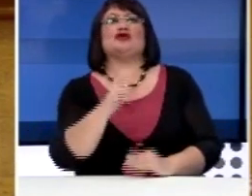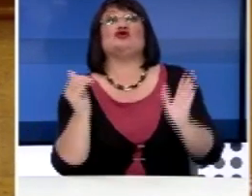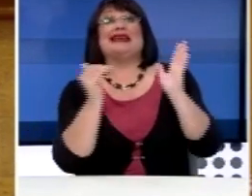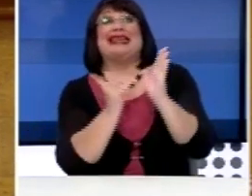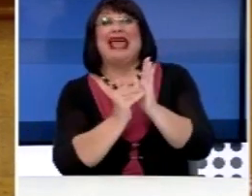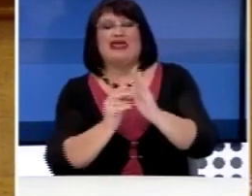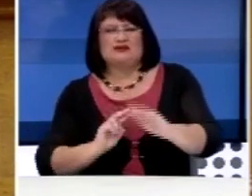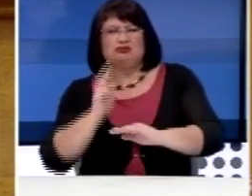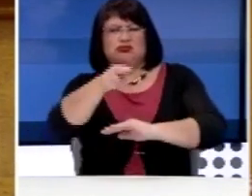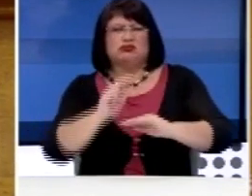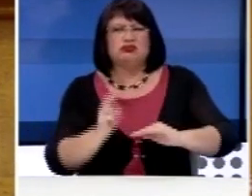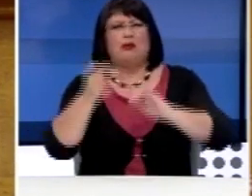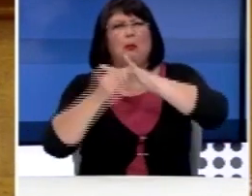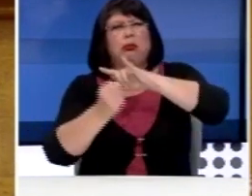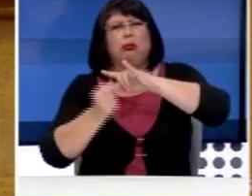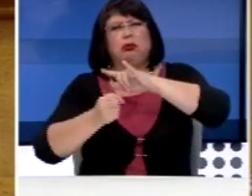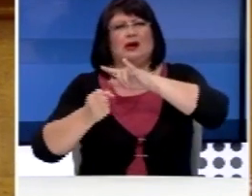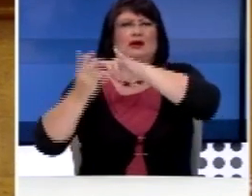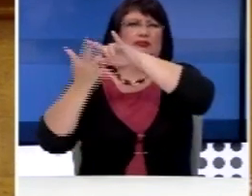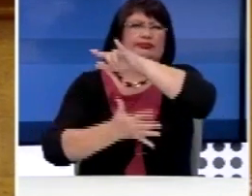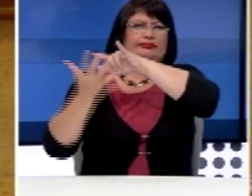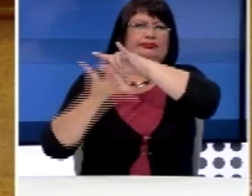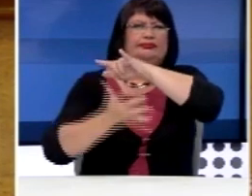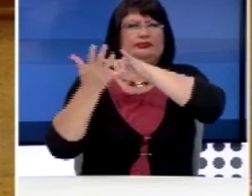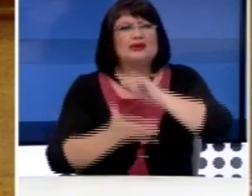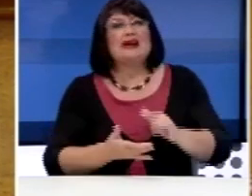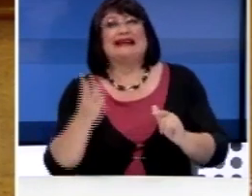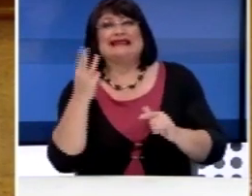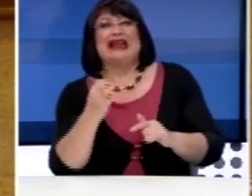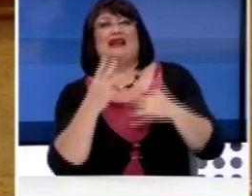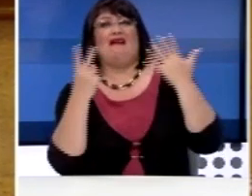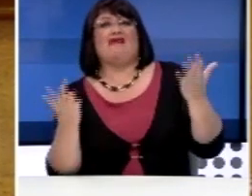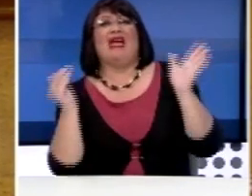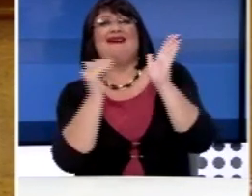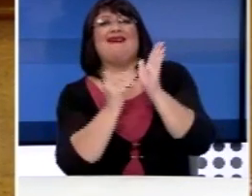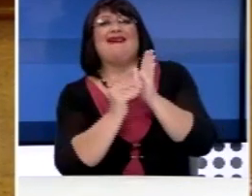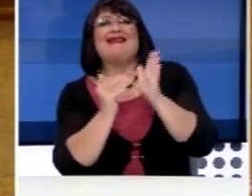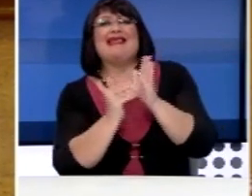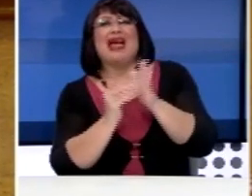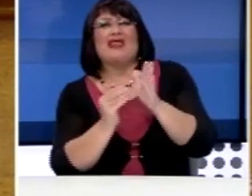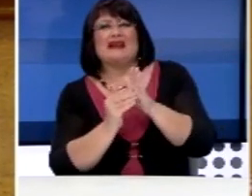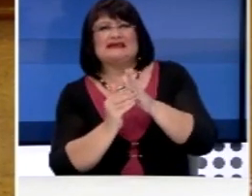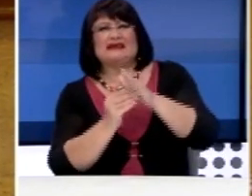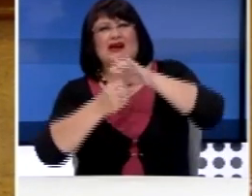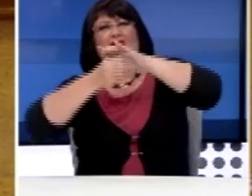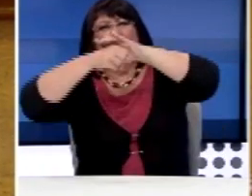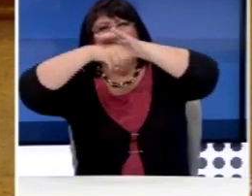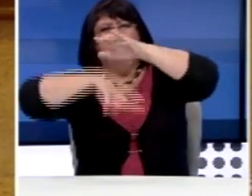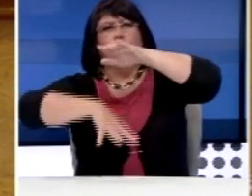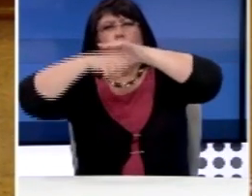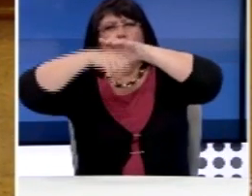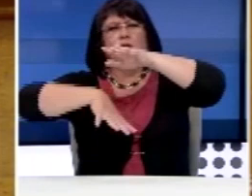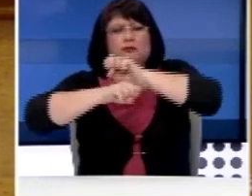420.000 βλήματα, πυράβλους, βόμβες, ενώ χρησιμοποίησαν 37.000 βόμβες διασποράς που προκάλεσαν